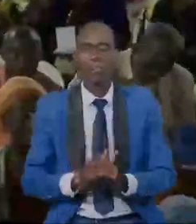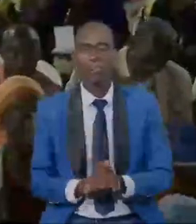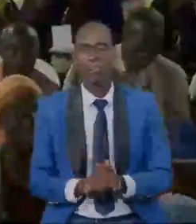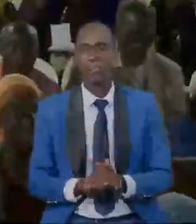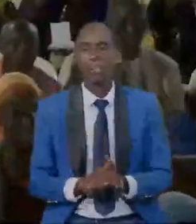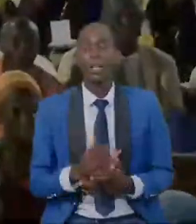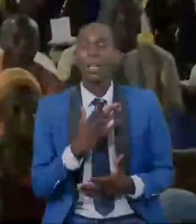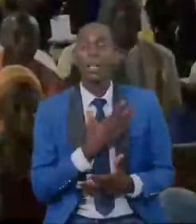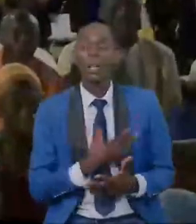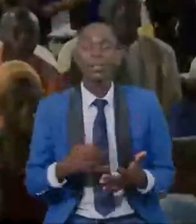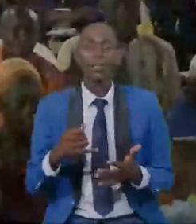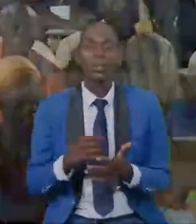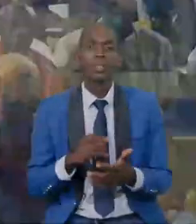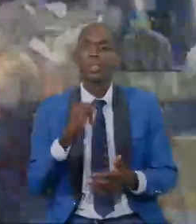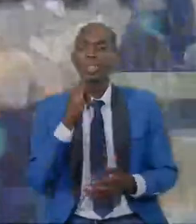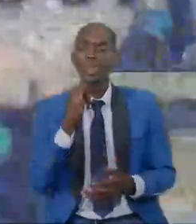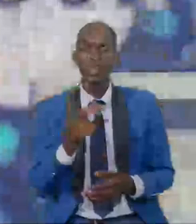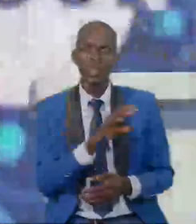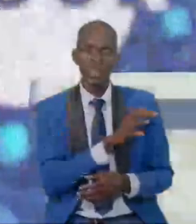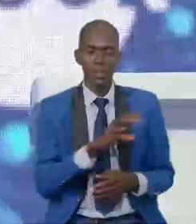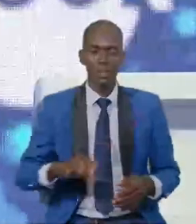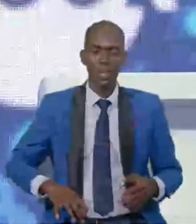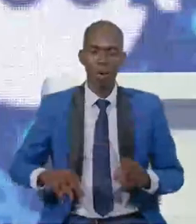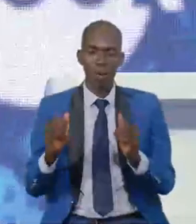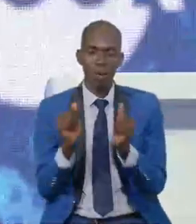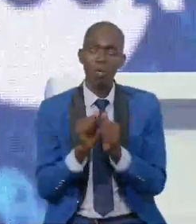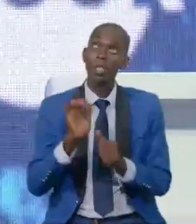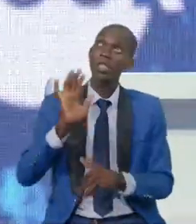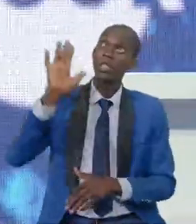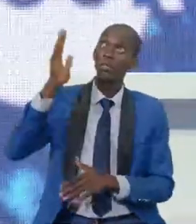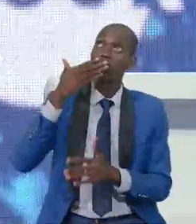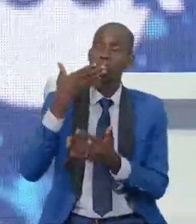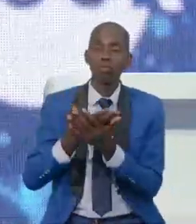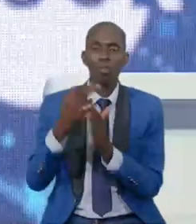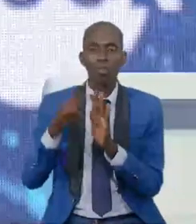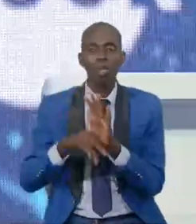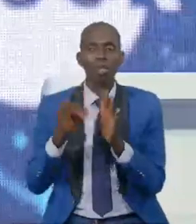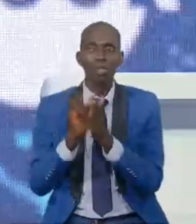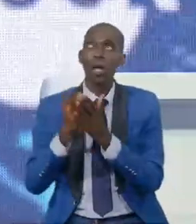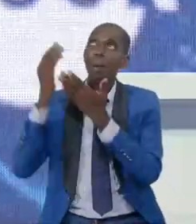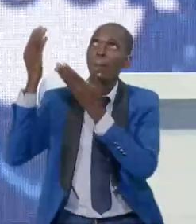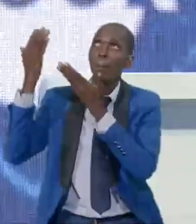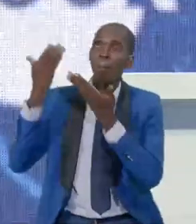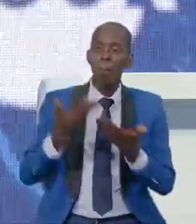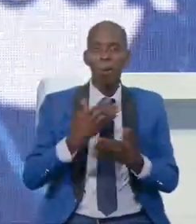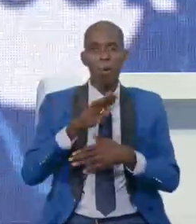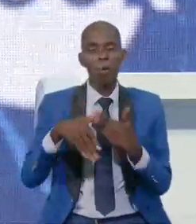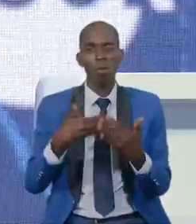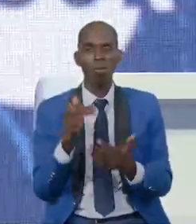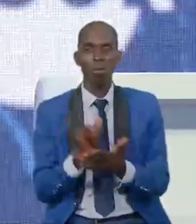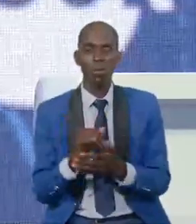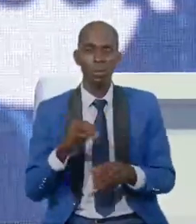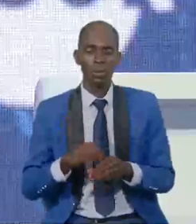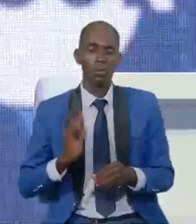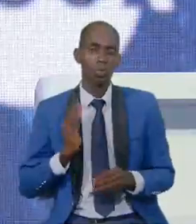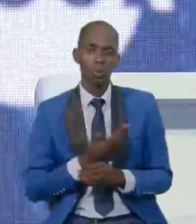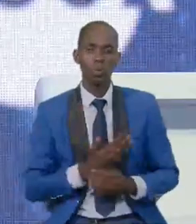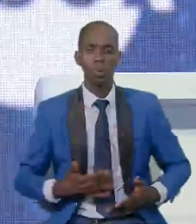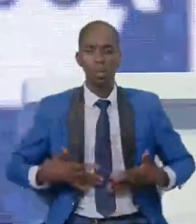is Christ with his goodness that brings all that in our lives. Et Christ avec sa